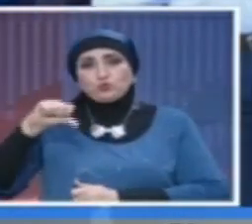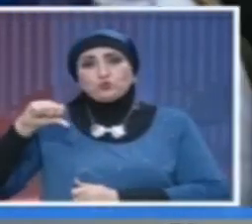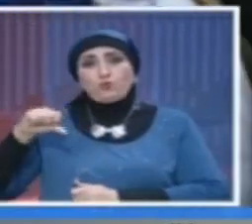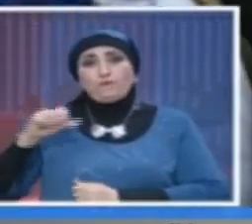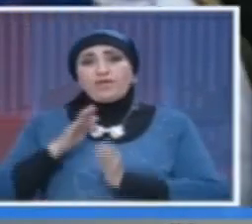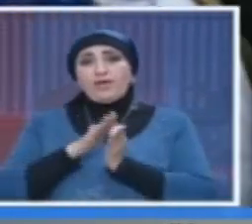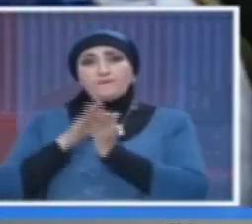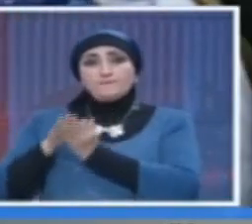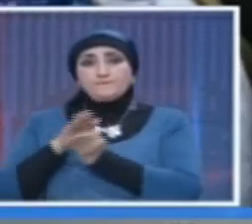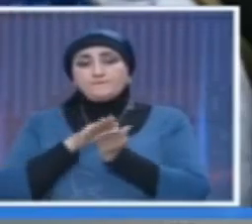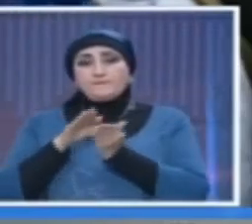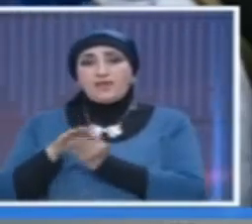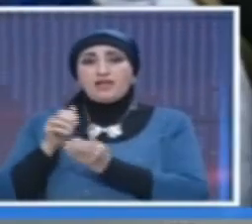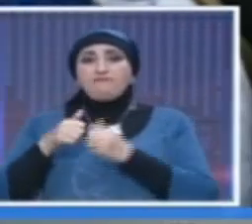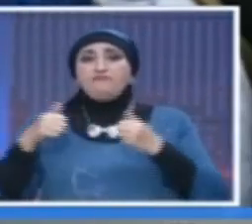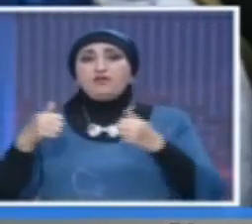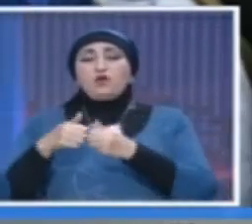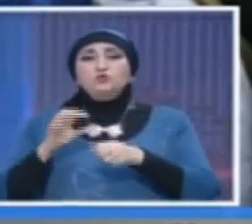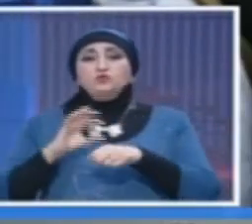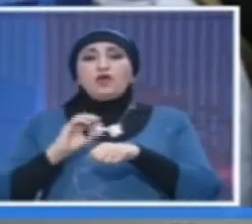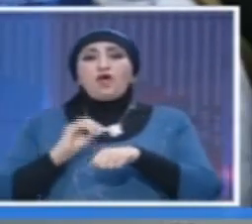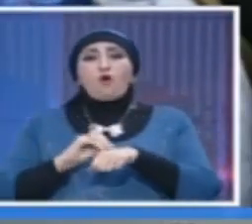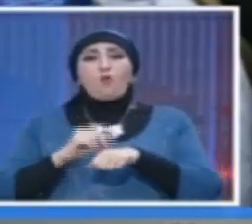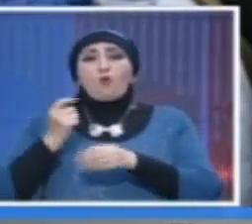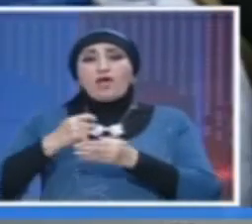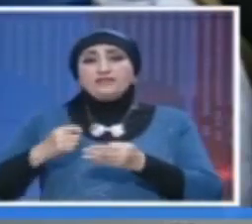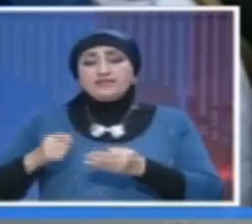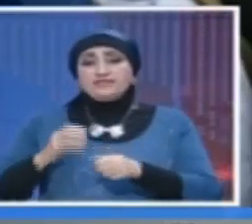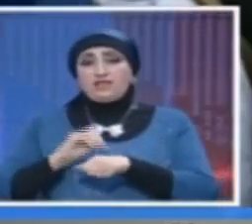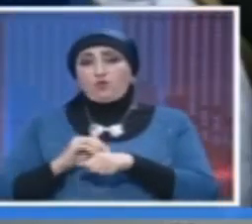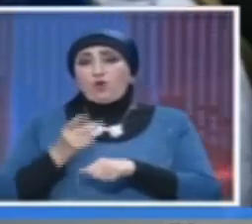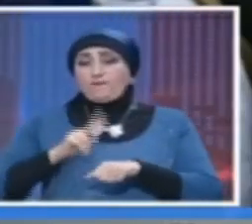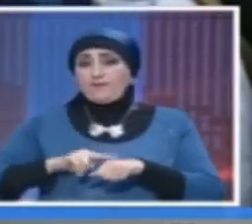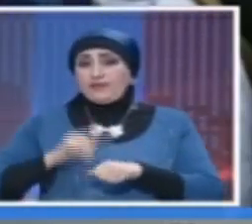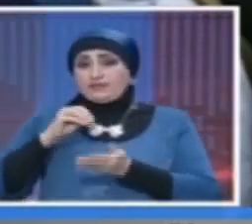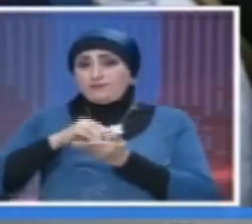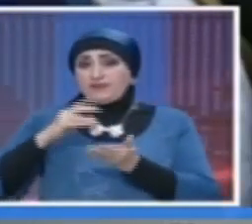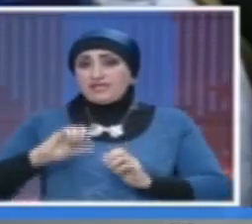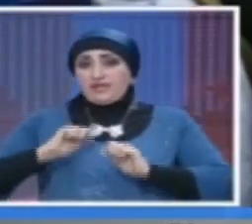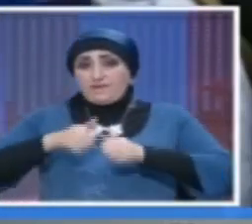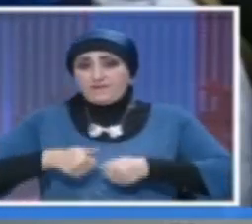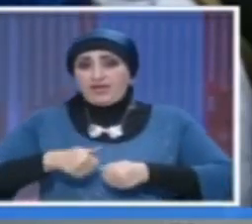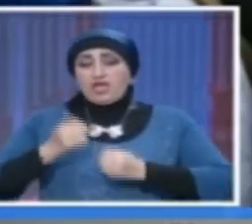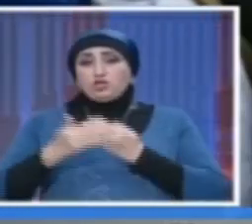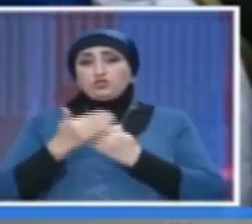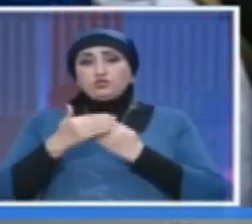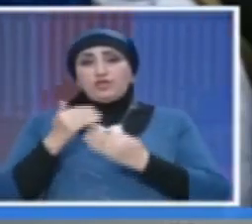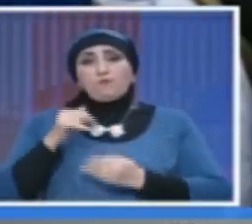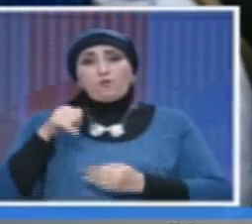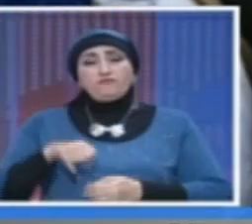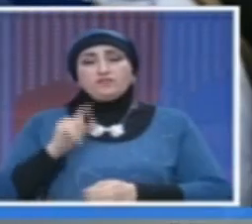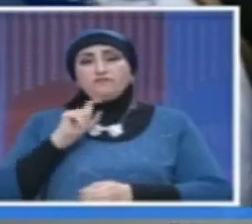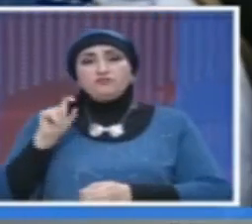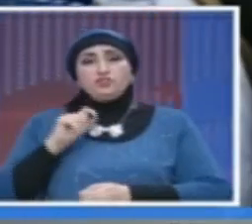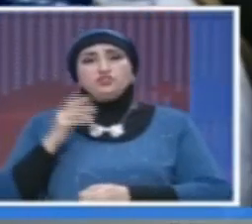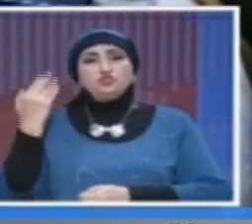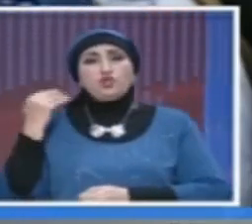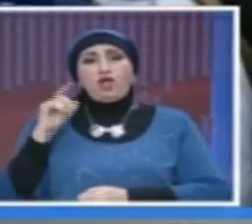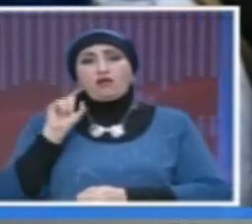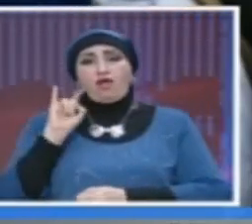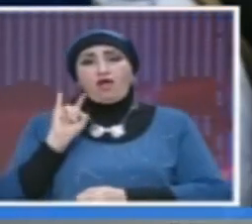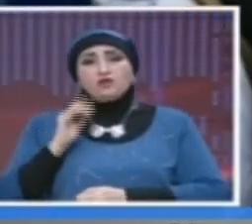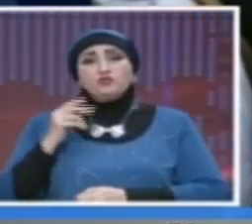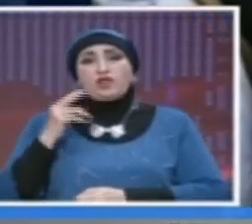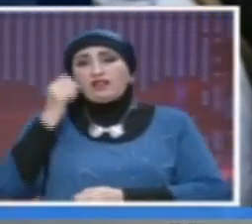2900 ملف طب أسرة تم تسجيلها حتى الآن منذ بدء التسجيل بالمنظومة الجديدة بالمحافظة في شهر